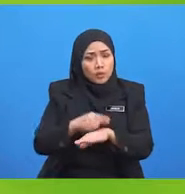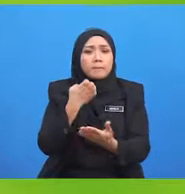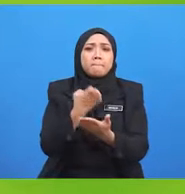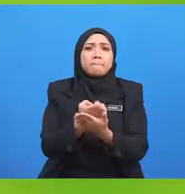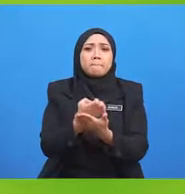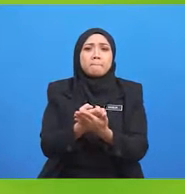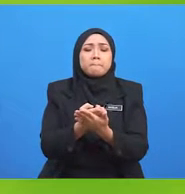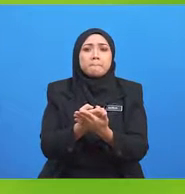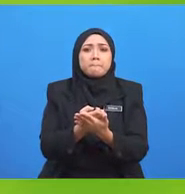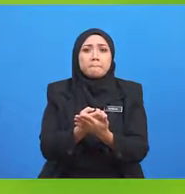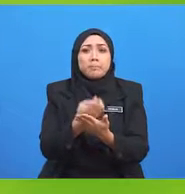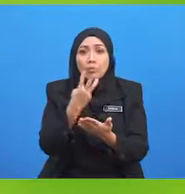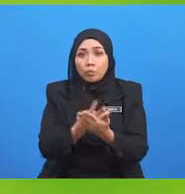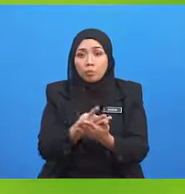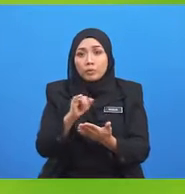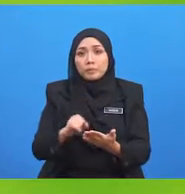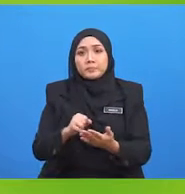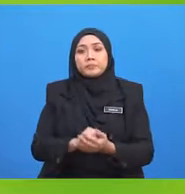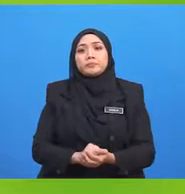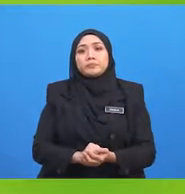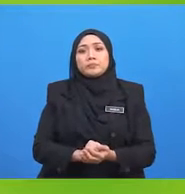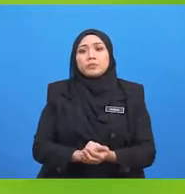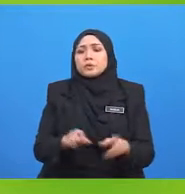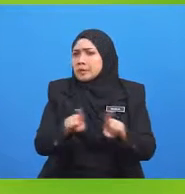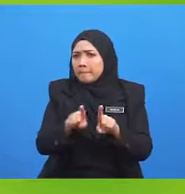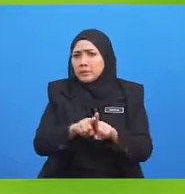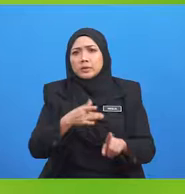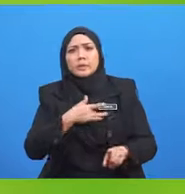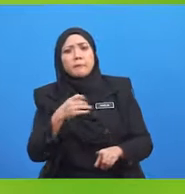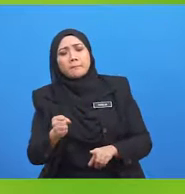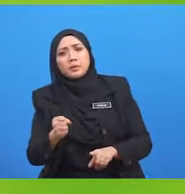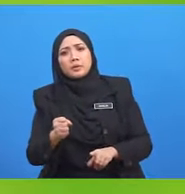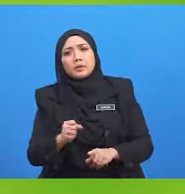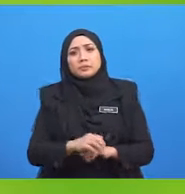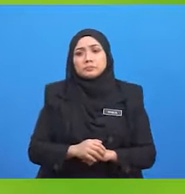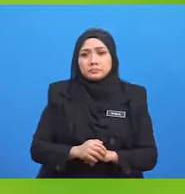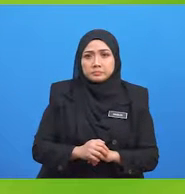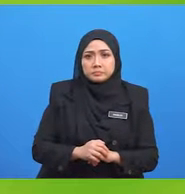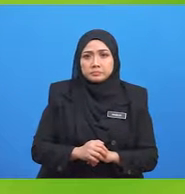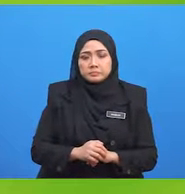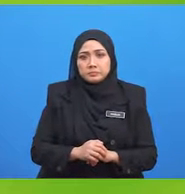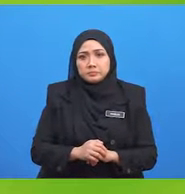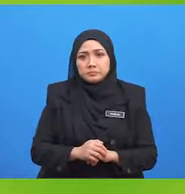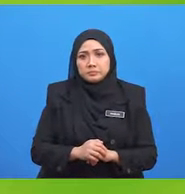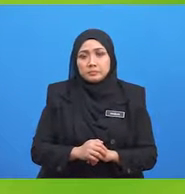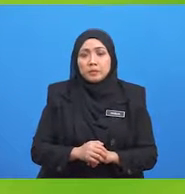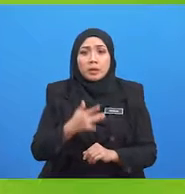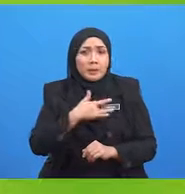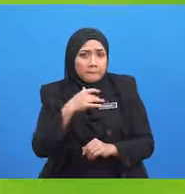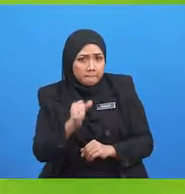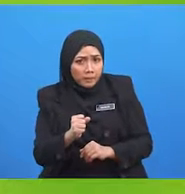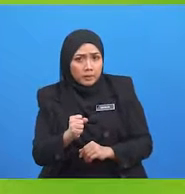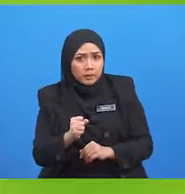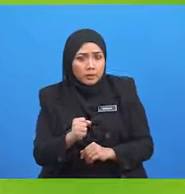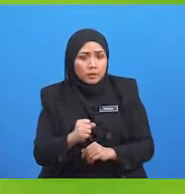dengan iman. Tak semua orang boleh merasai nikmat kemanisan iman. Iman pula tidak